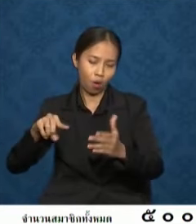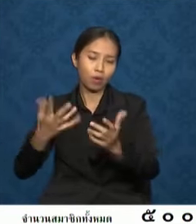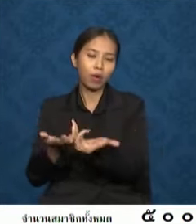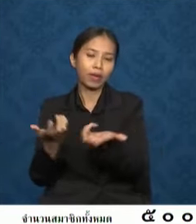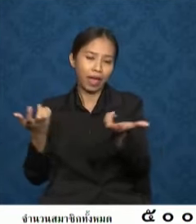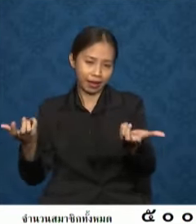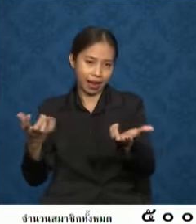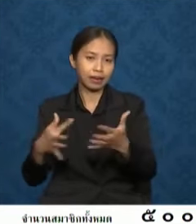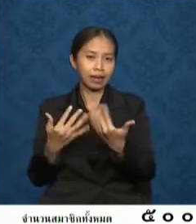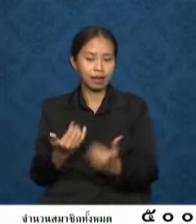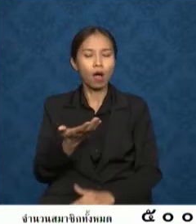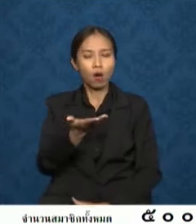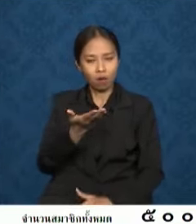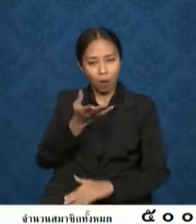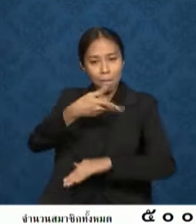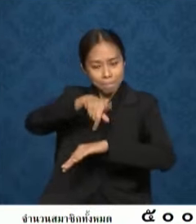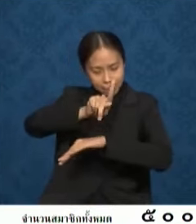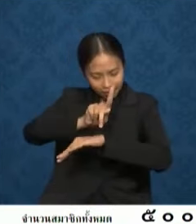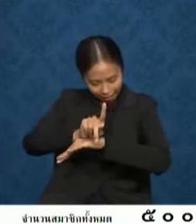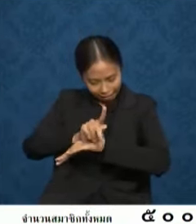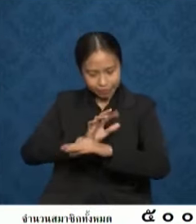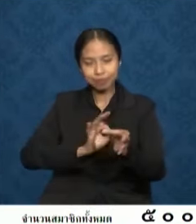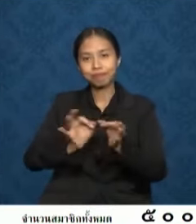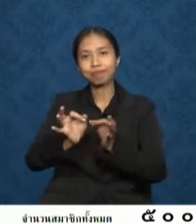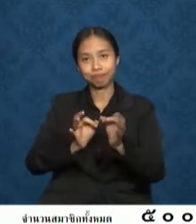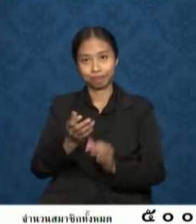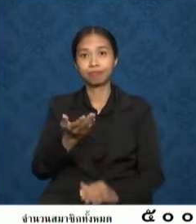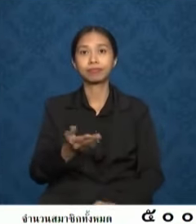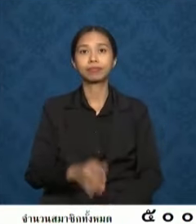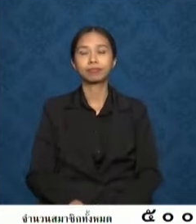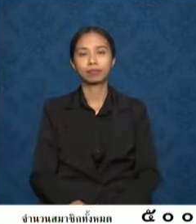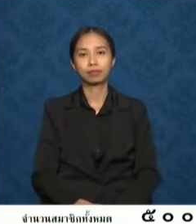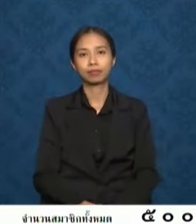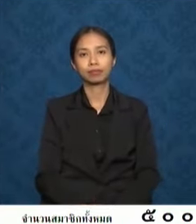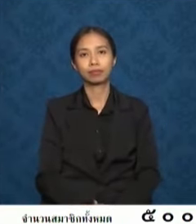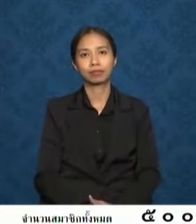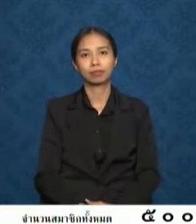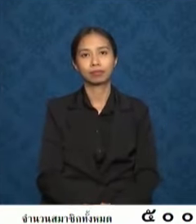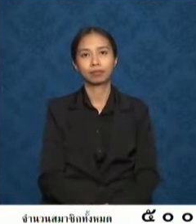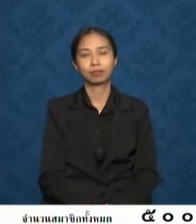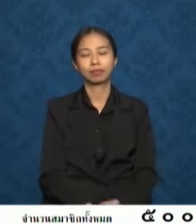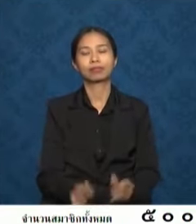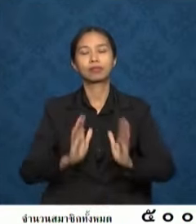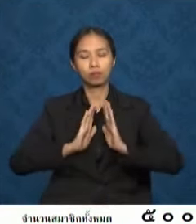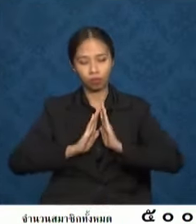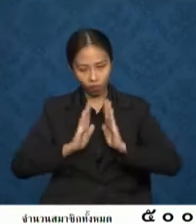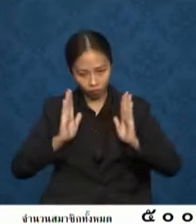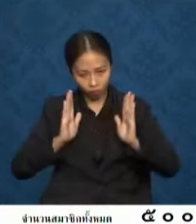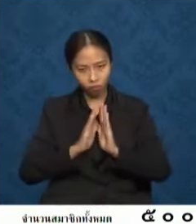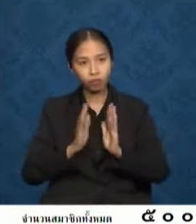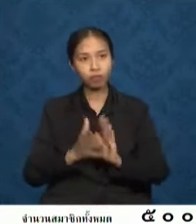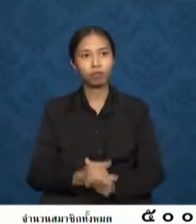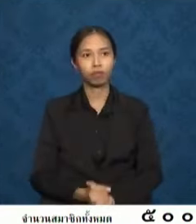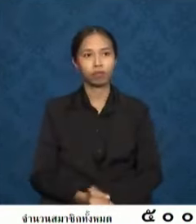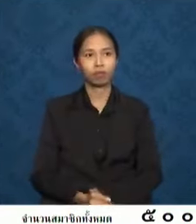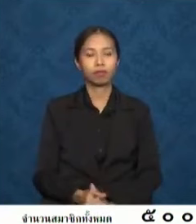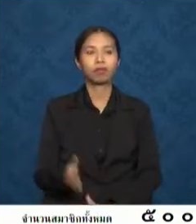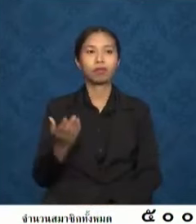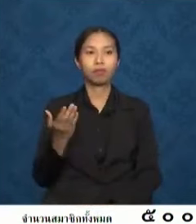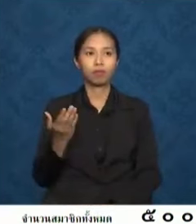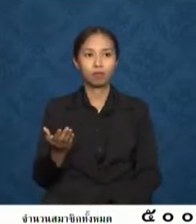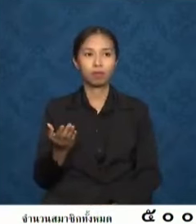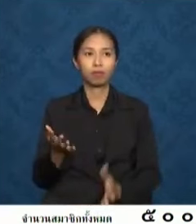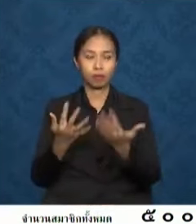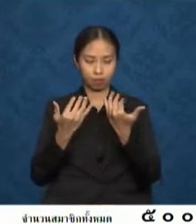ครับเลยขออนุญาตท่านประธานใชใช้ดุลพินิจด้วยนะครับครับขอบคุณครับเ่อท่านสมาชิกครับเนื่องจาก